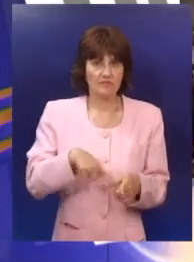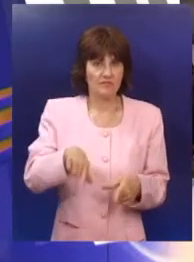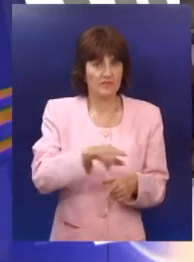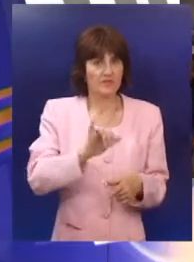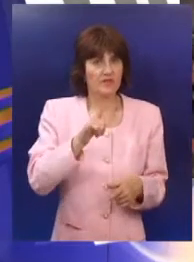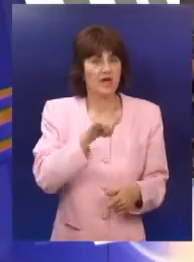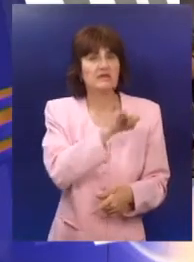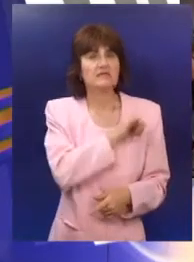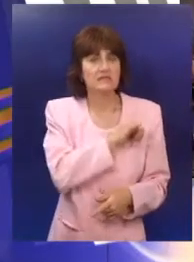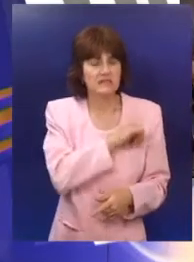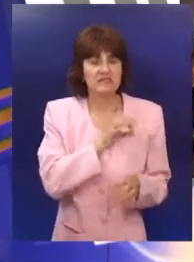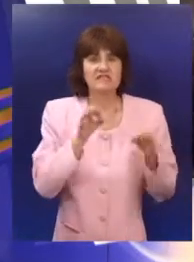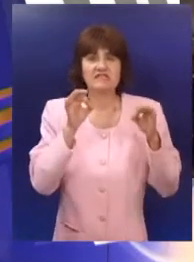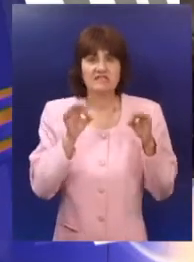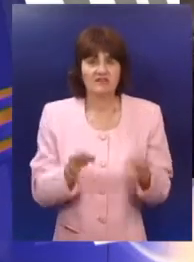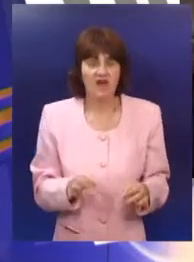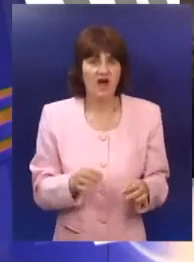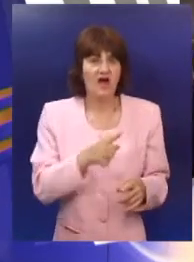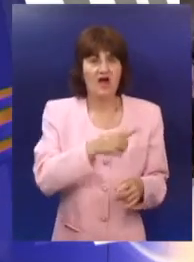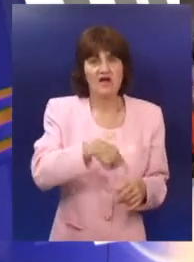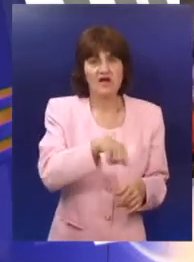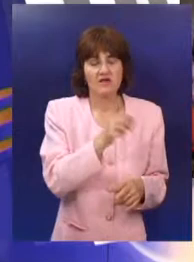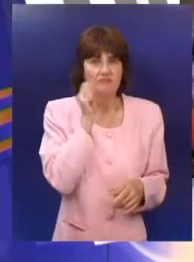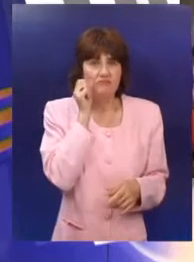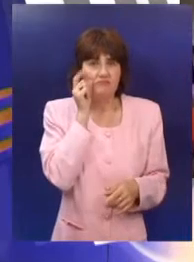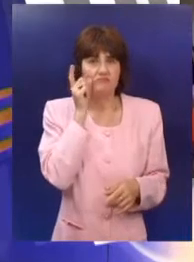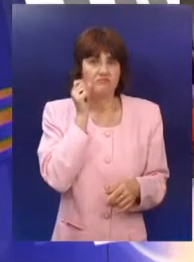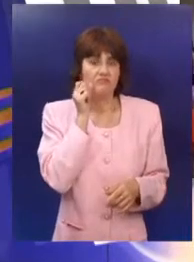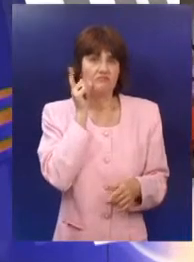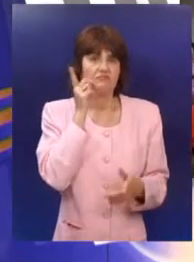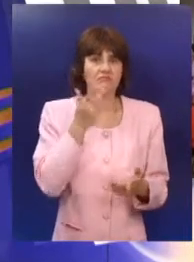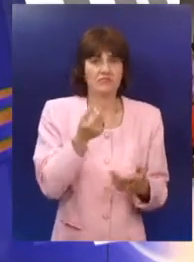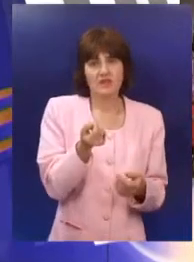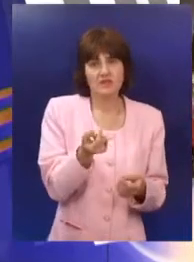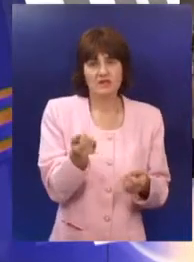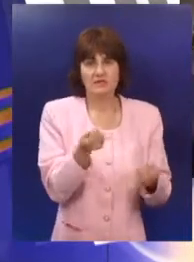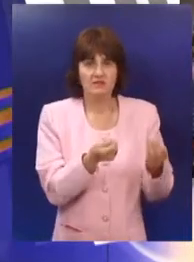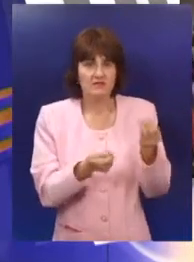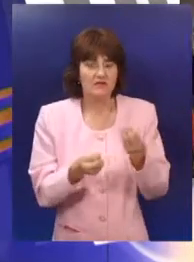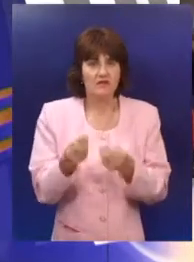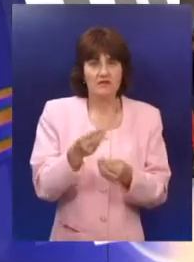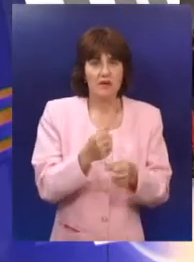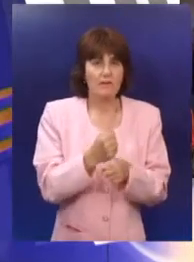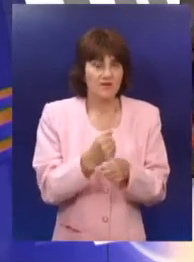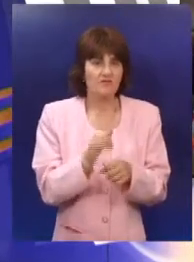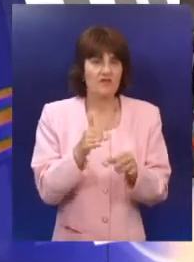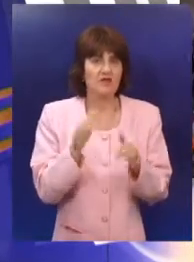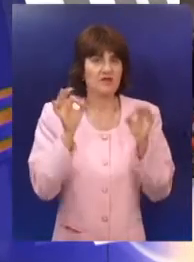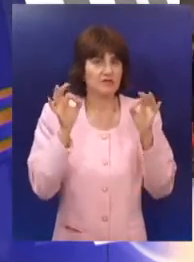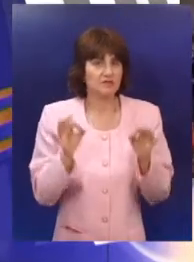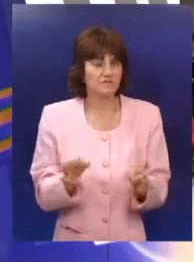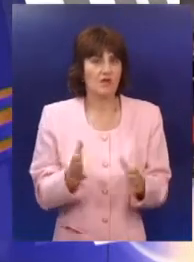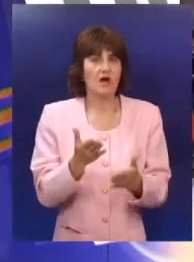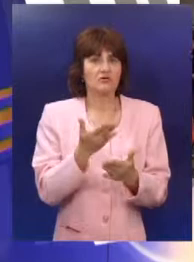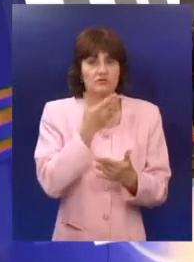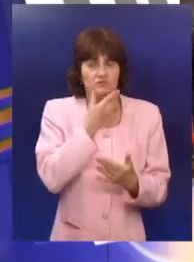radovi su veoma interesantni, svaki je na svoj način, neki imaju više detalja, neki manje, ali svi su stvarno ekstra